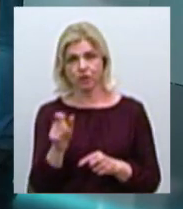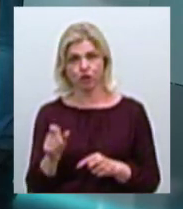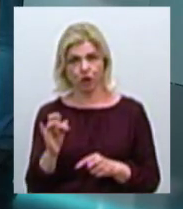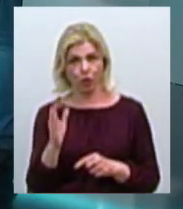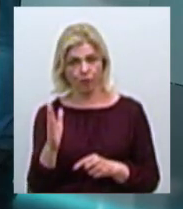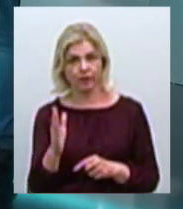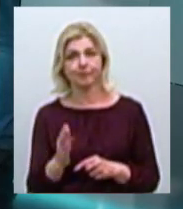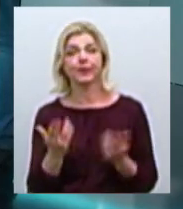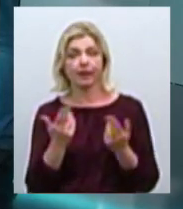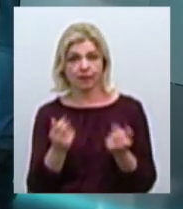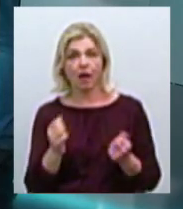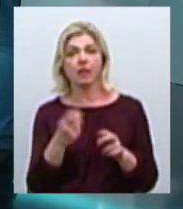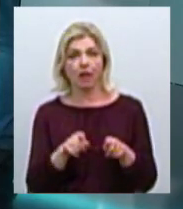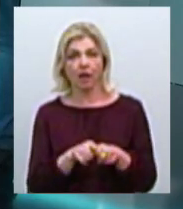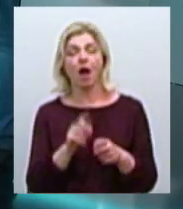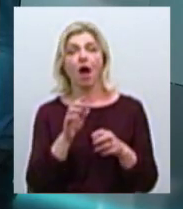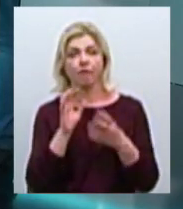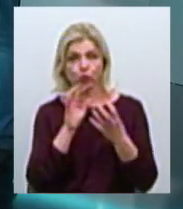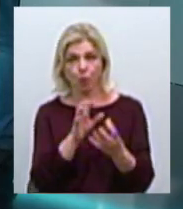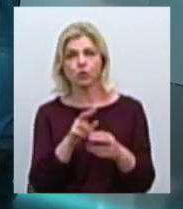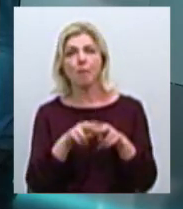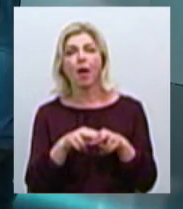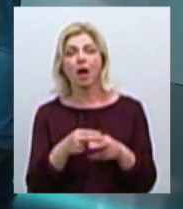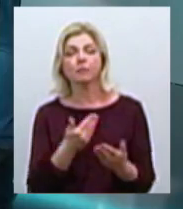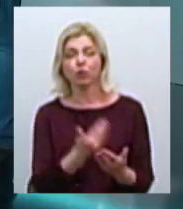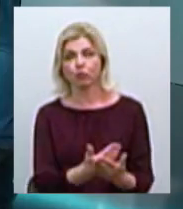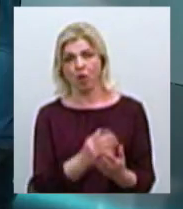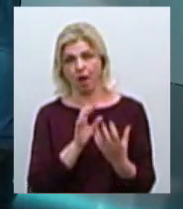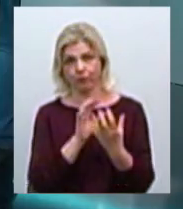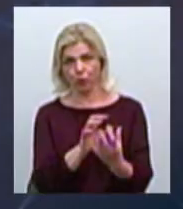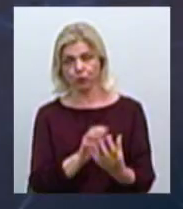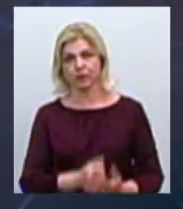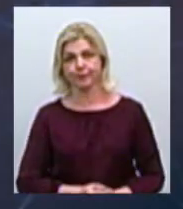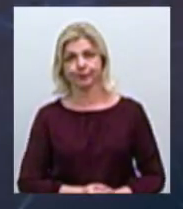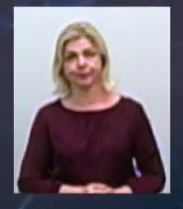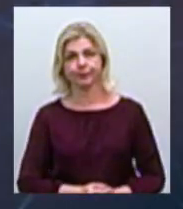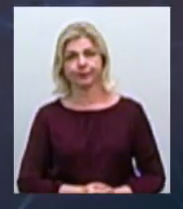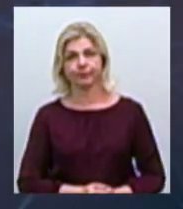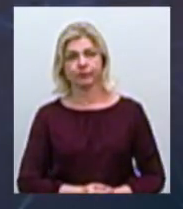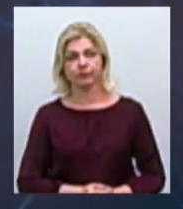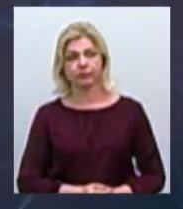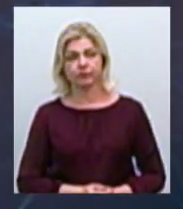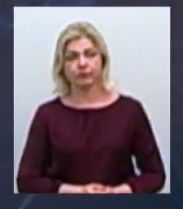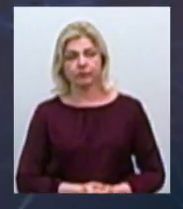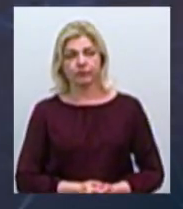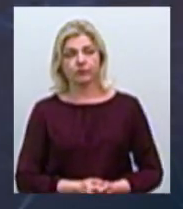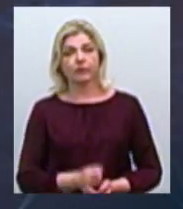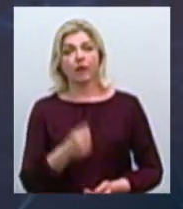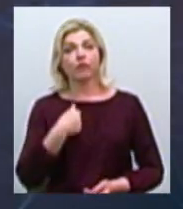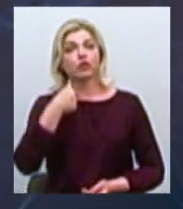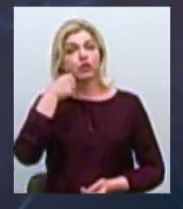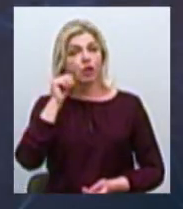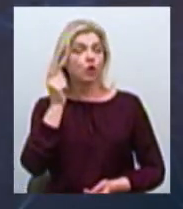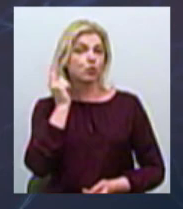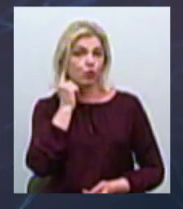Саме цих автобусів, з учетом паспортних даних цього автобуса. Але я чув вчора,